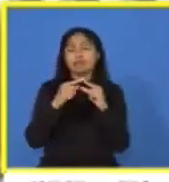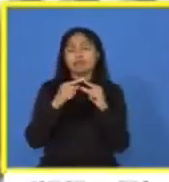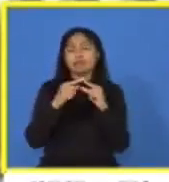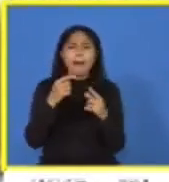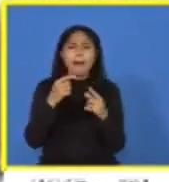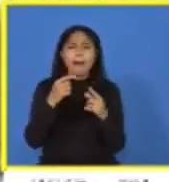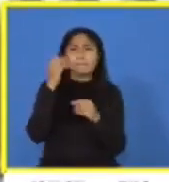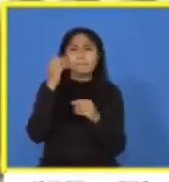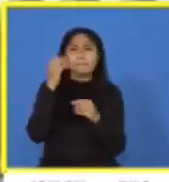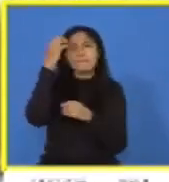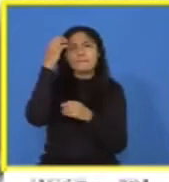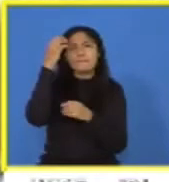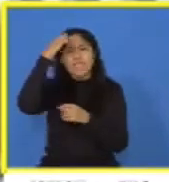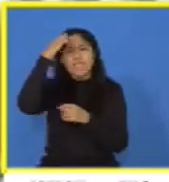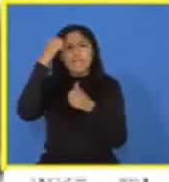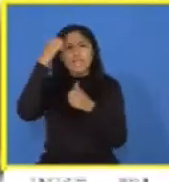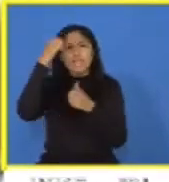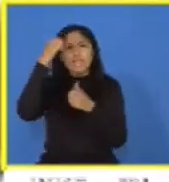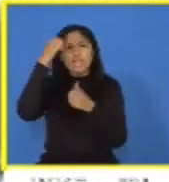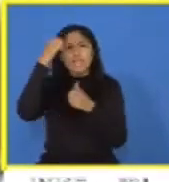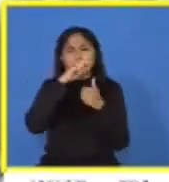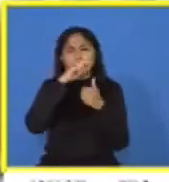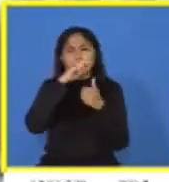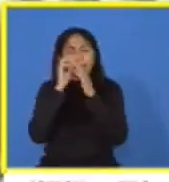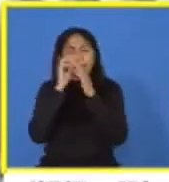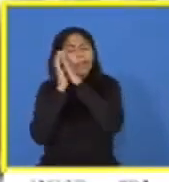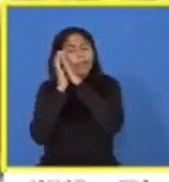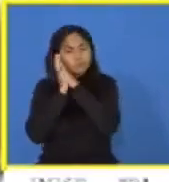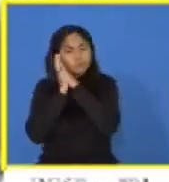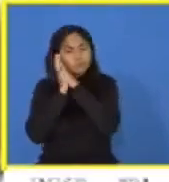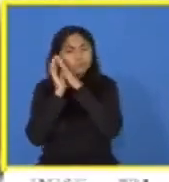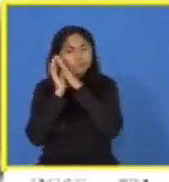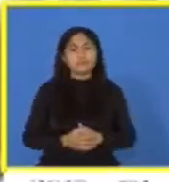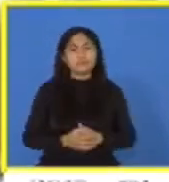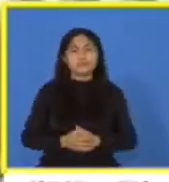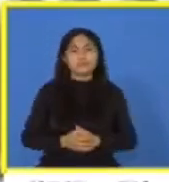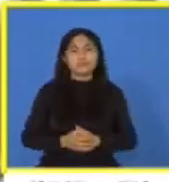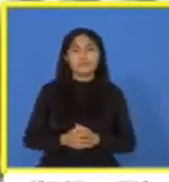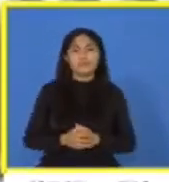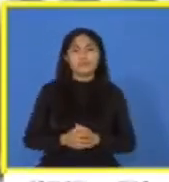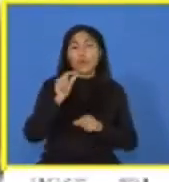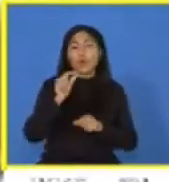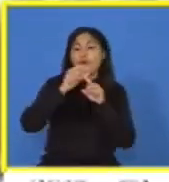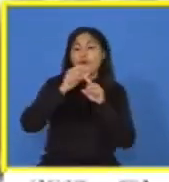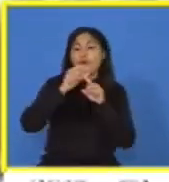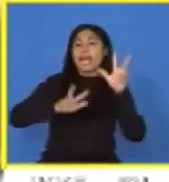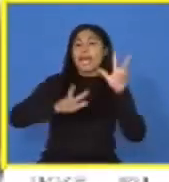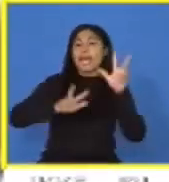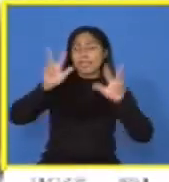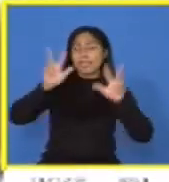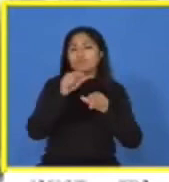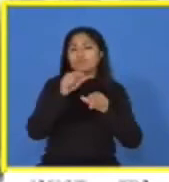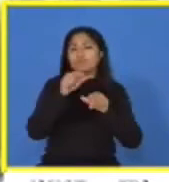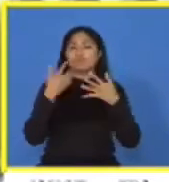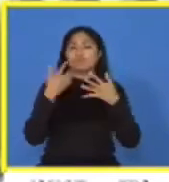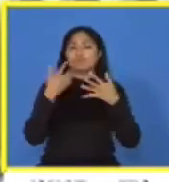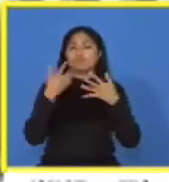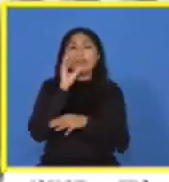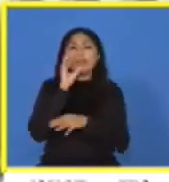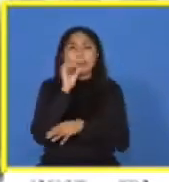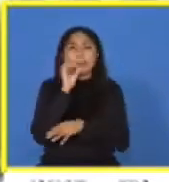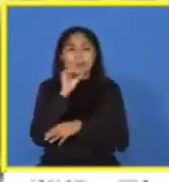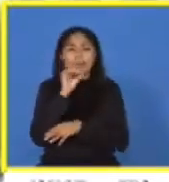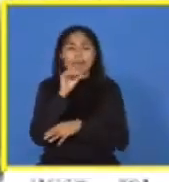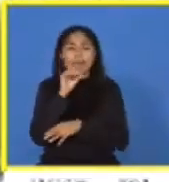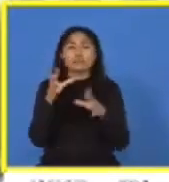penyakit dengan kesiapan tempat tidur. Jadi untuk Provinsi NTT sendiri, kami sampaikan jumlah